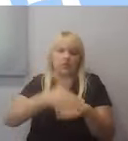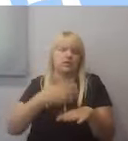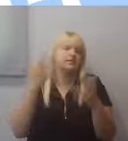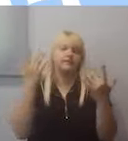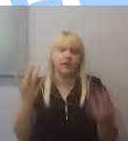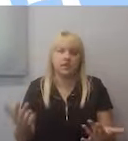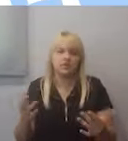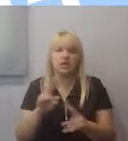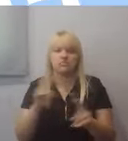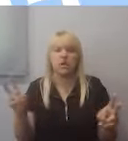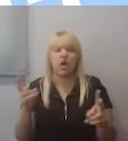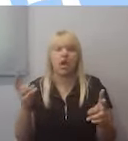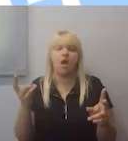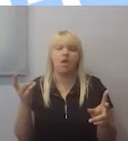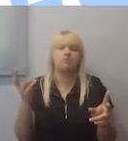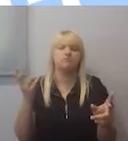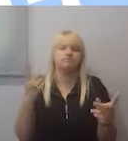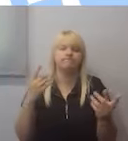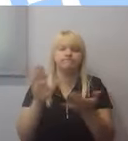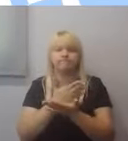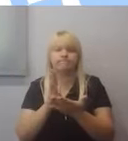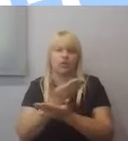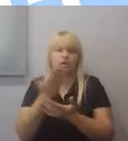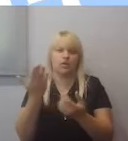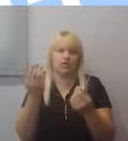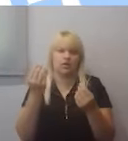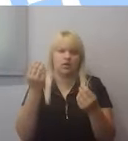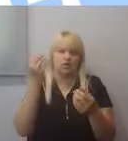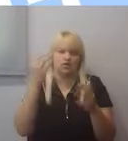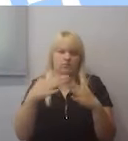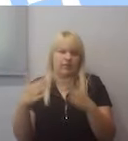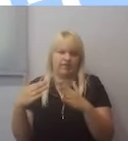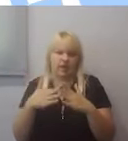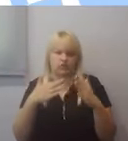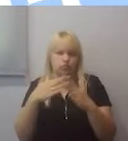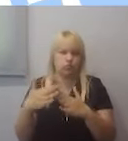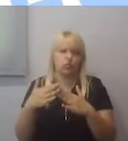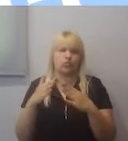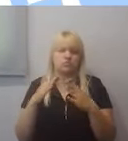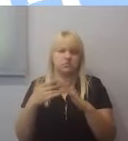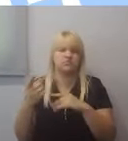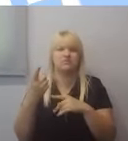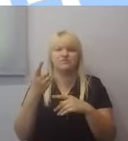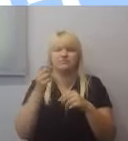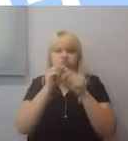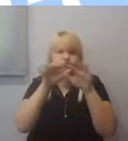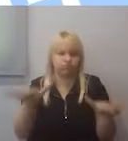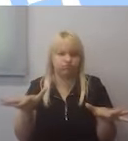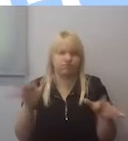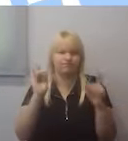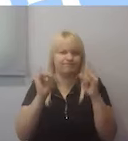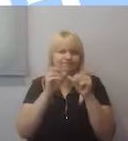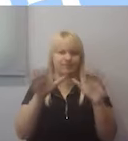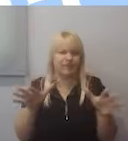kompensēt šobrīd varbūt tās infrastruktūras nu ne nepilnīgo to pārklājumu ja un